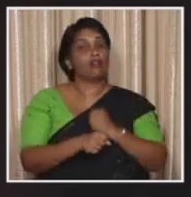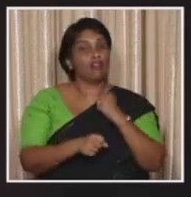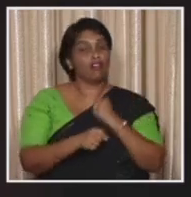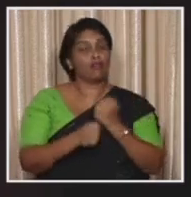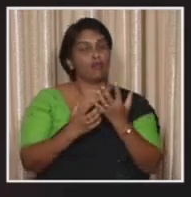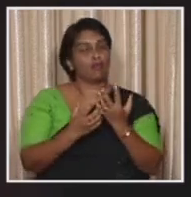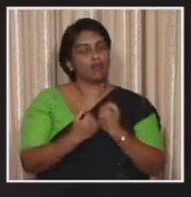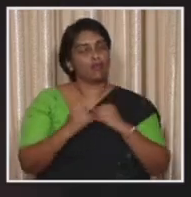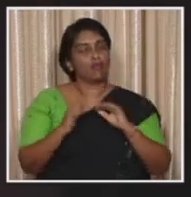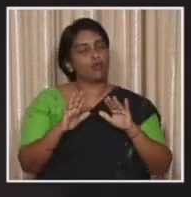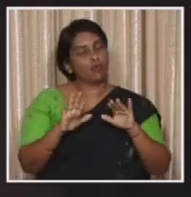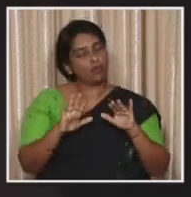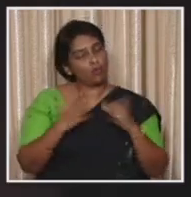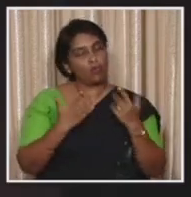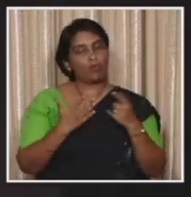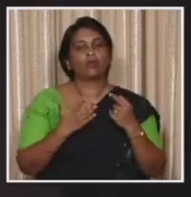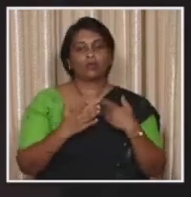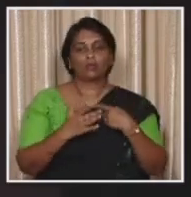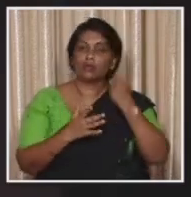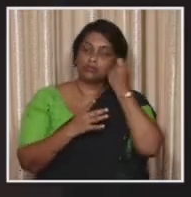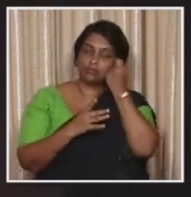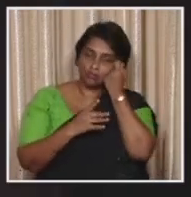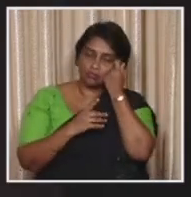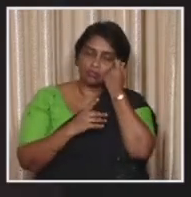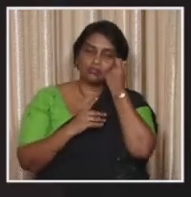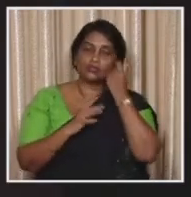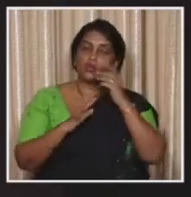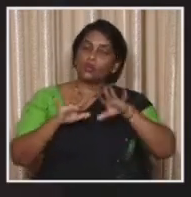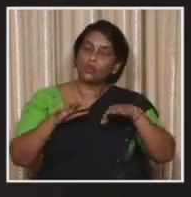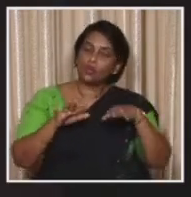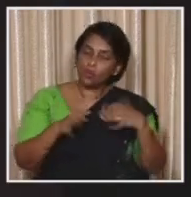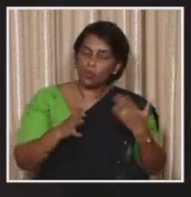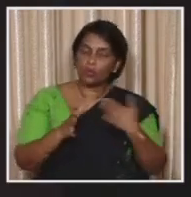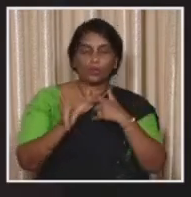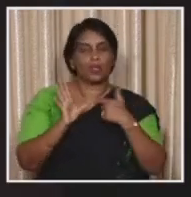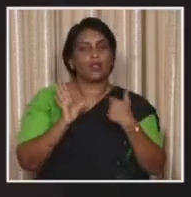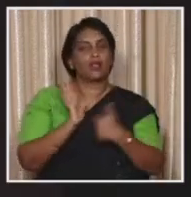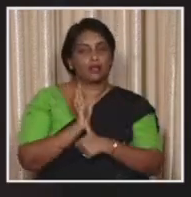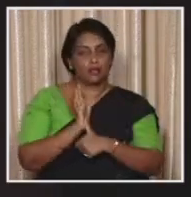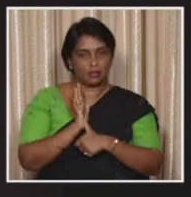අවශ්‍ය ඕනෑම යෝජනාවක් ඕනෑම පනතක්